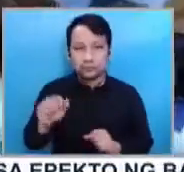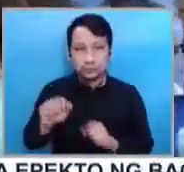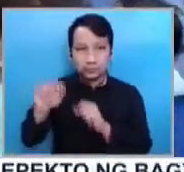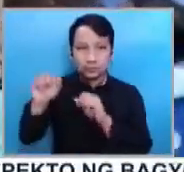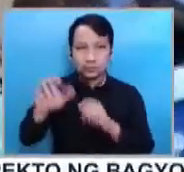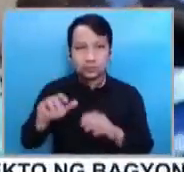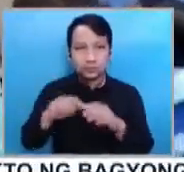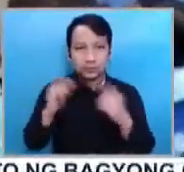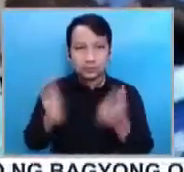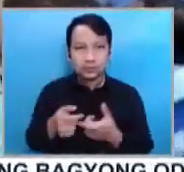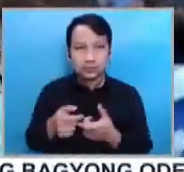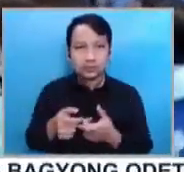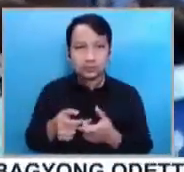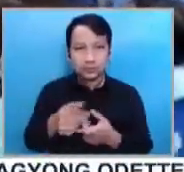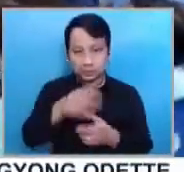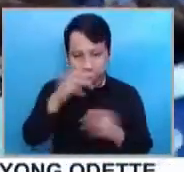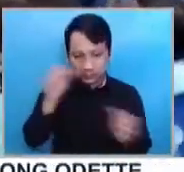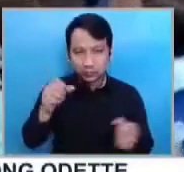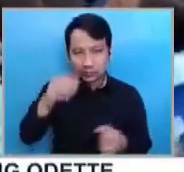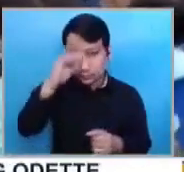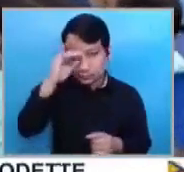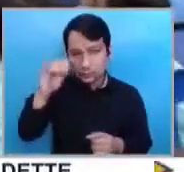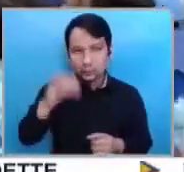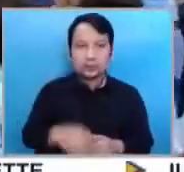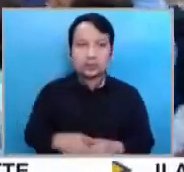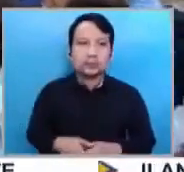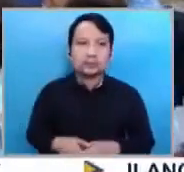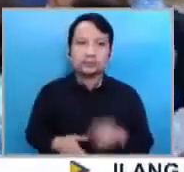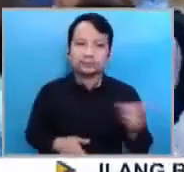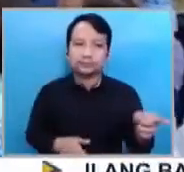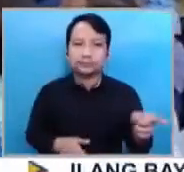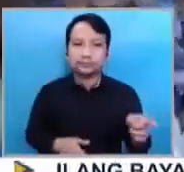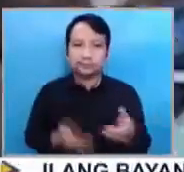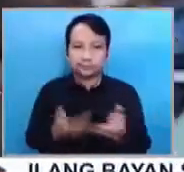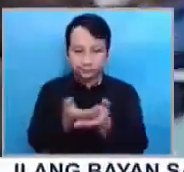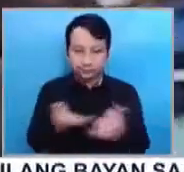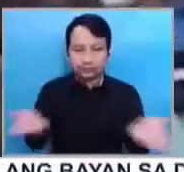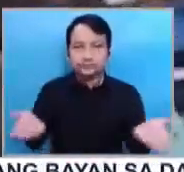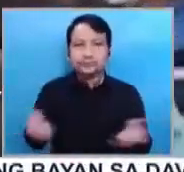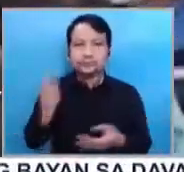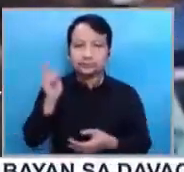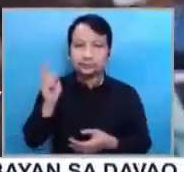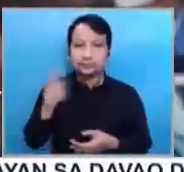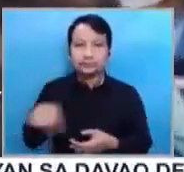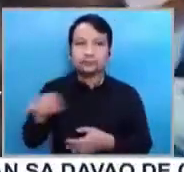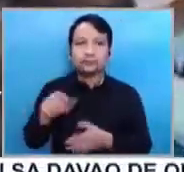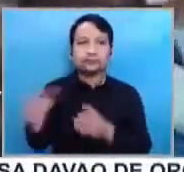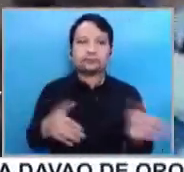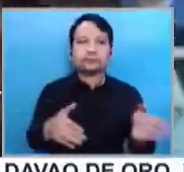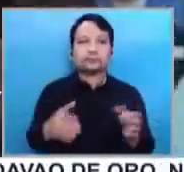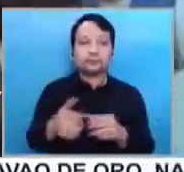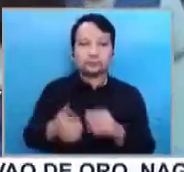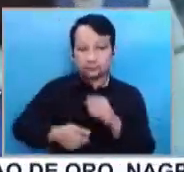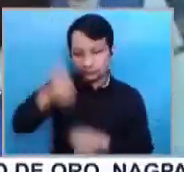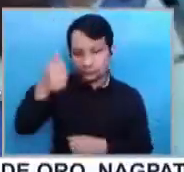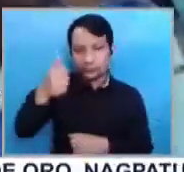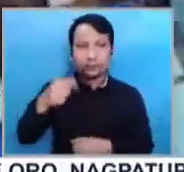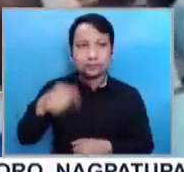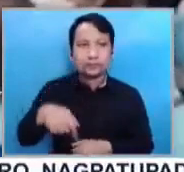grupo ni presidential aspirant Manila Isko Moreno, kung saan inilatag nito ang ilan sa kanyang mga plano sa oras na manalo sa hatol ng